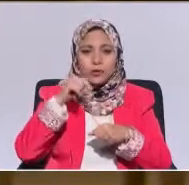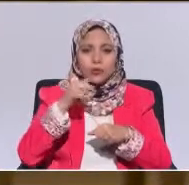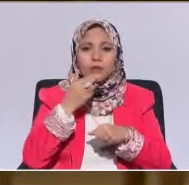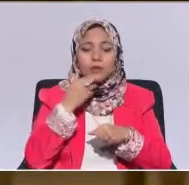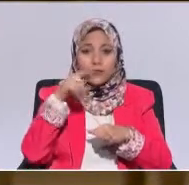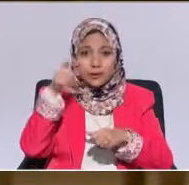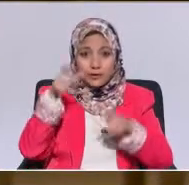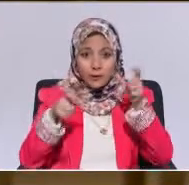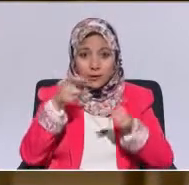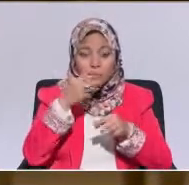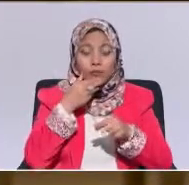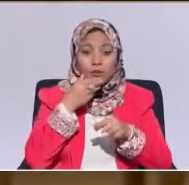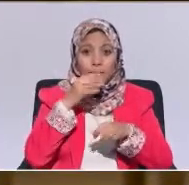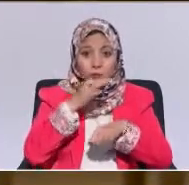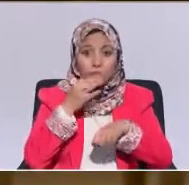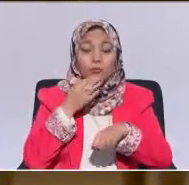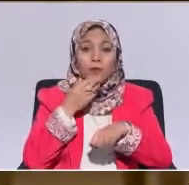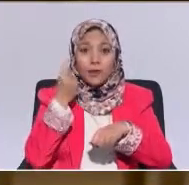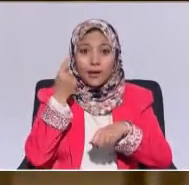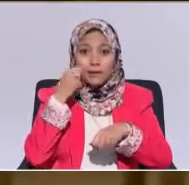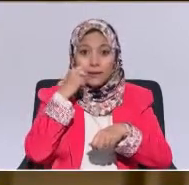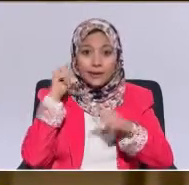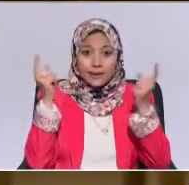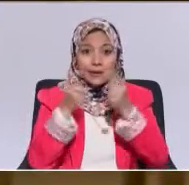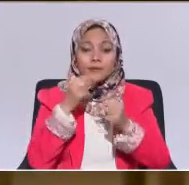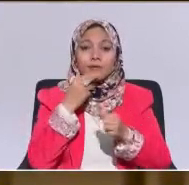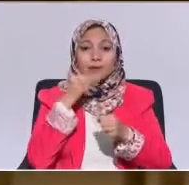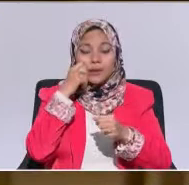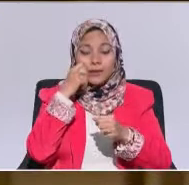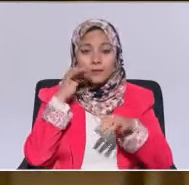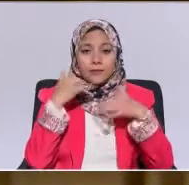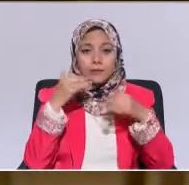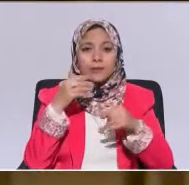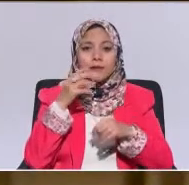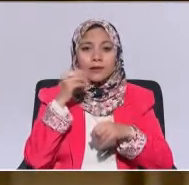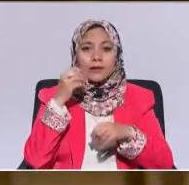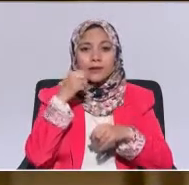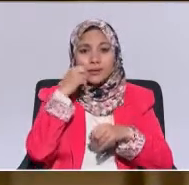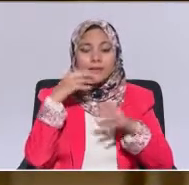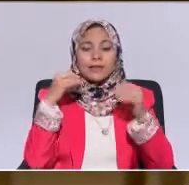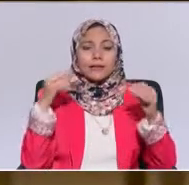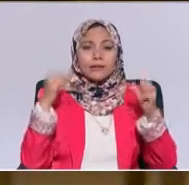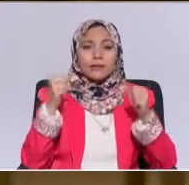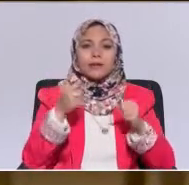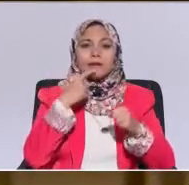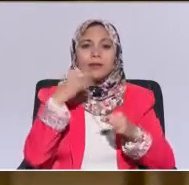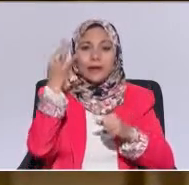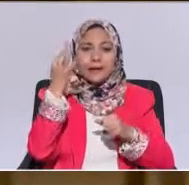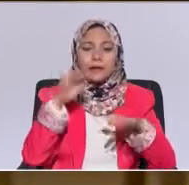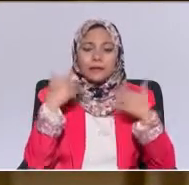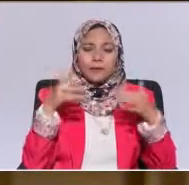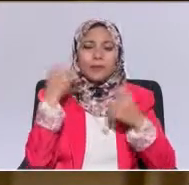من الناس قصة أسرة مكلومة فقدت في فترة زمنية قصيرة 3 من